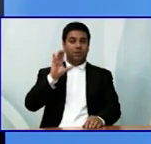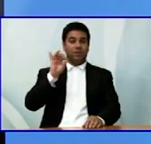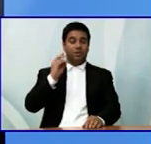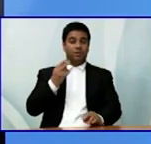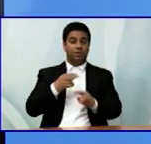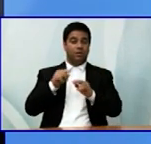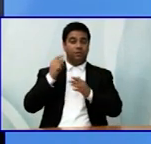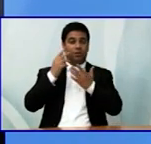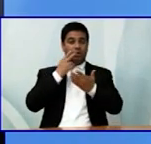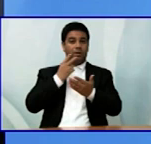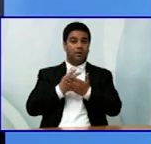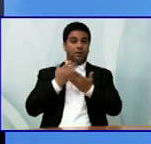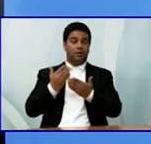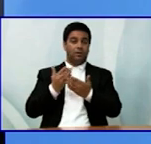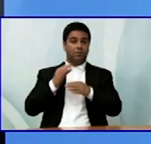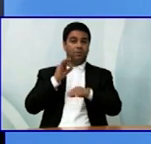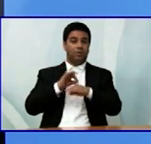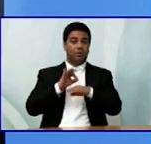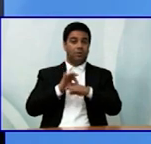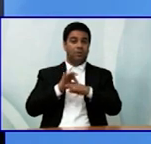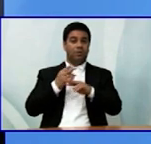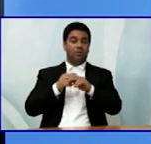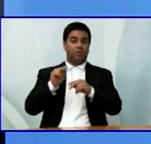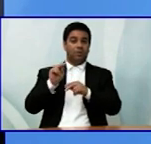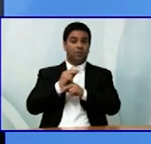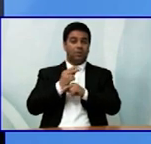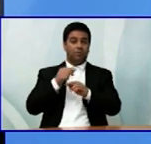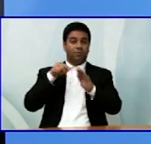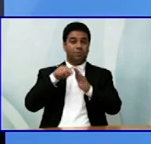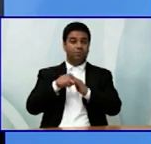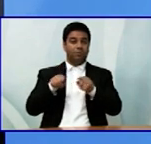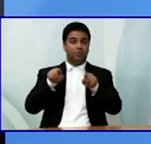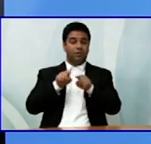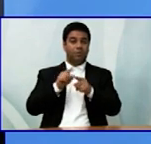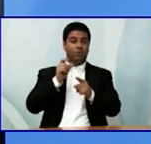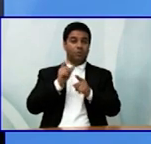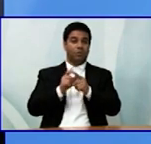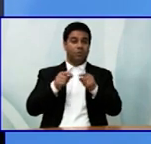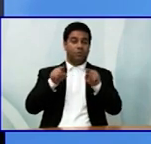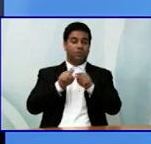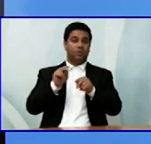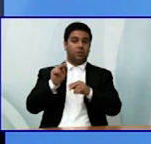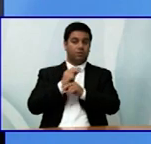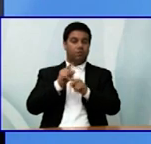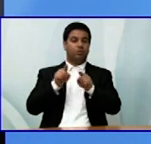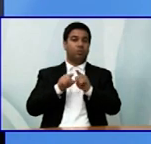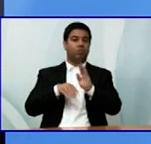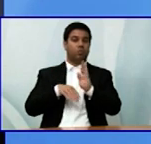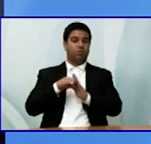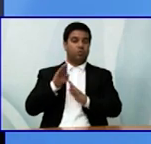fikriga qaraganda, bemorni dori darmon bilan birga so'z bilan davolagan ham